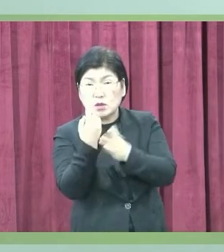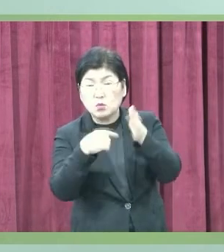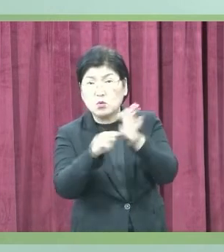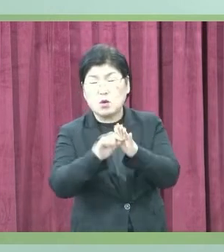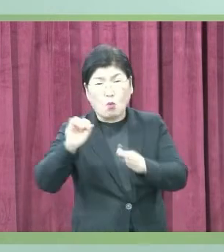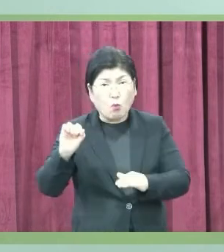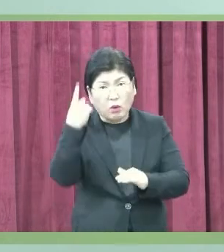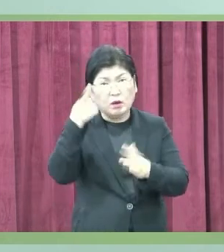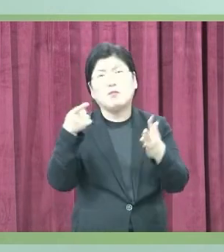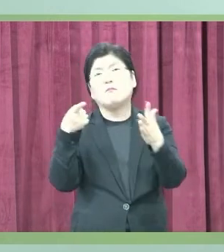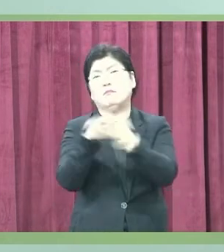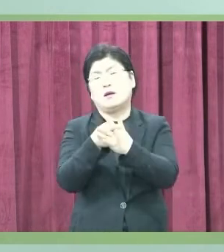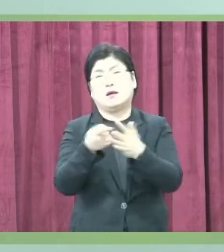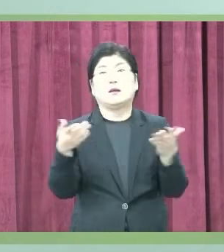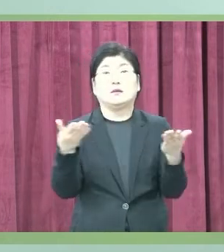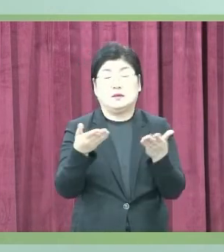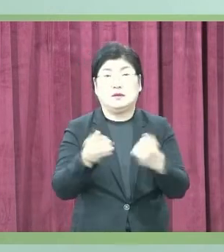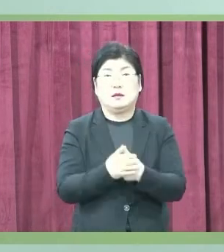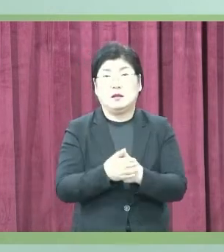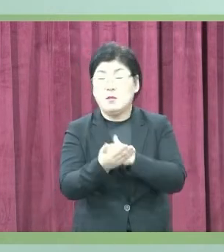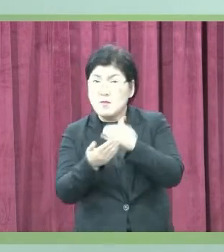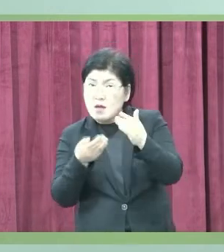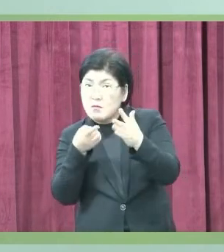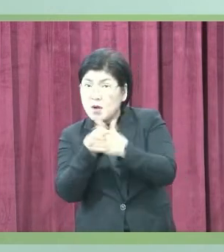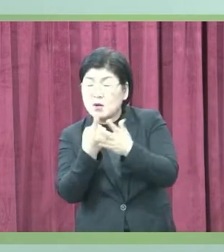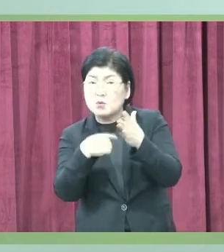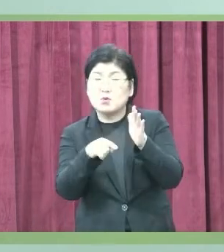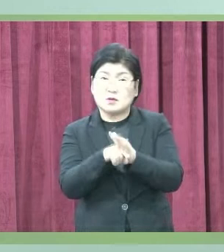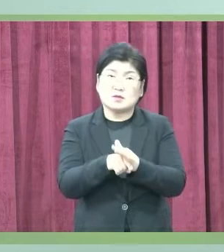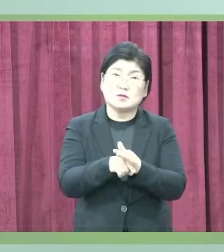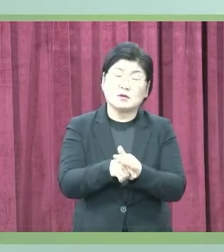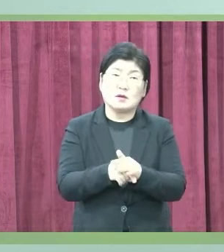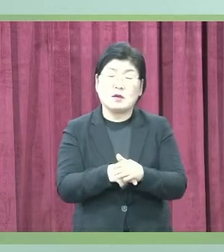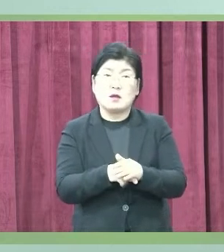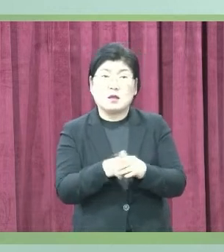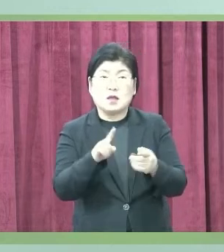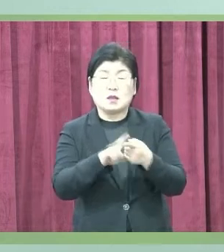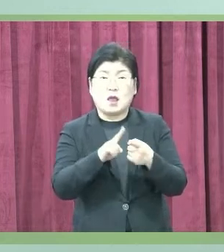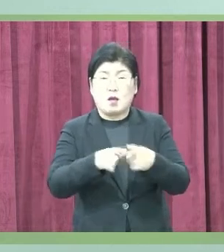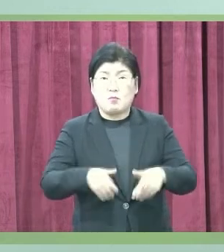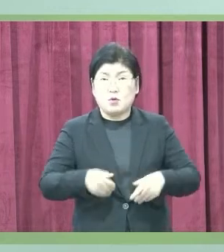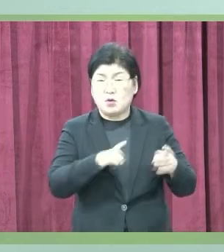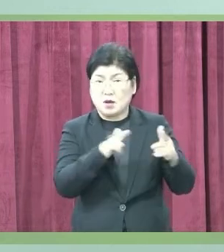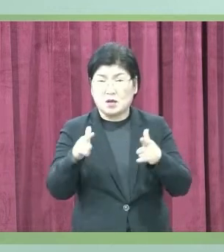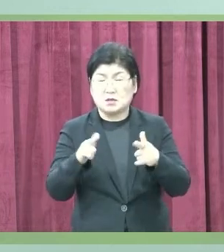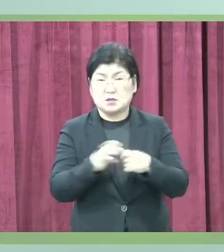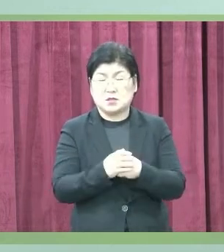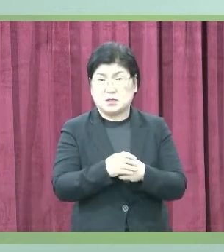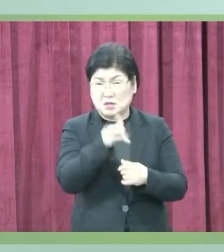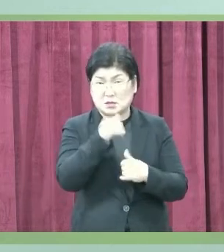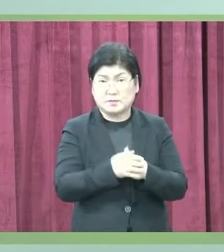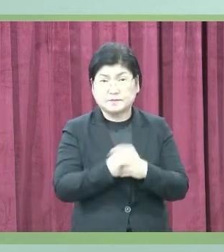요인을 예측하는 모형입니다. 즉 예측 모형으로는 소인, 가능, 필요 요인이 있습니다. 소인 요인이라